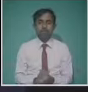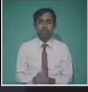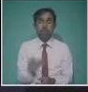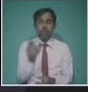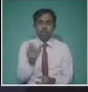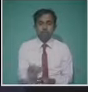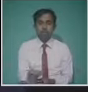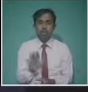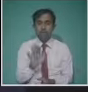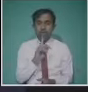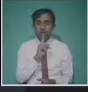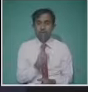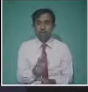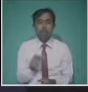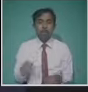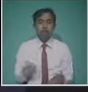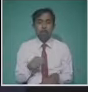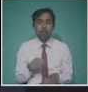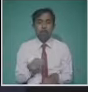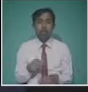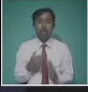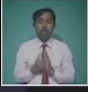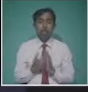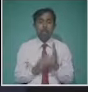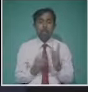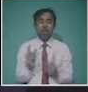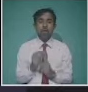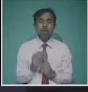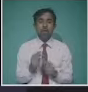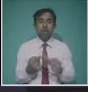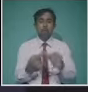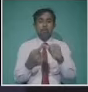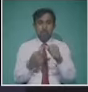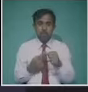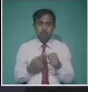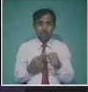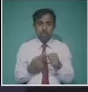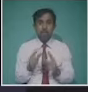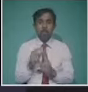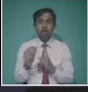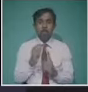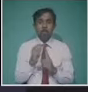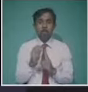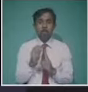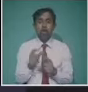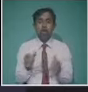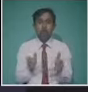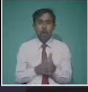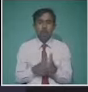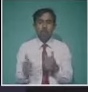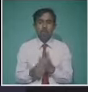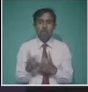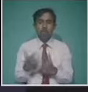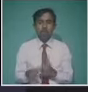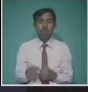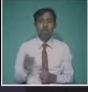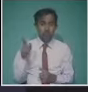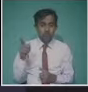ඔබතුමාගෙන් ඉල්ලනවා මේ වෙනුවෙන් ගරු ඇමතිතුමා ලව්වා පිළිතුරක් විතරක් නෙමෙයි පාර්ලිමේන්තු කමිටුවක් පත් කරලිවෙලා